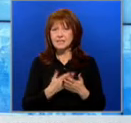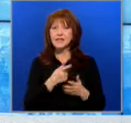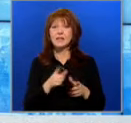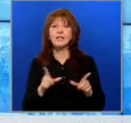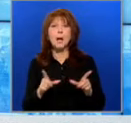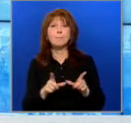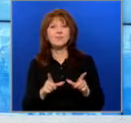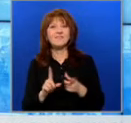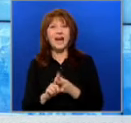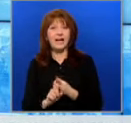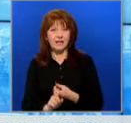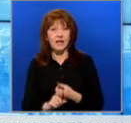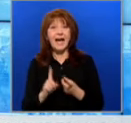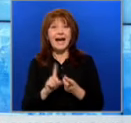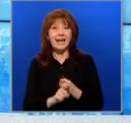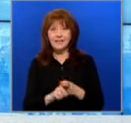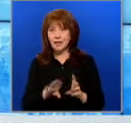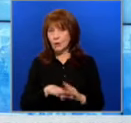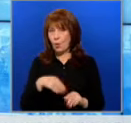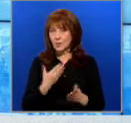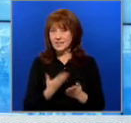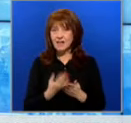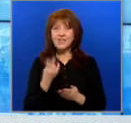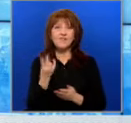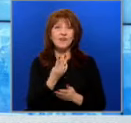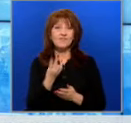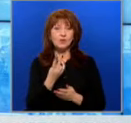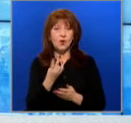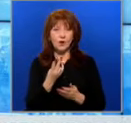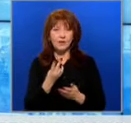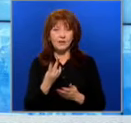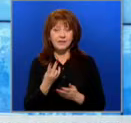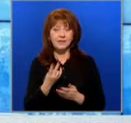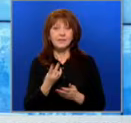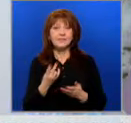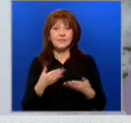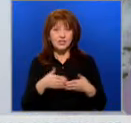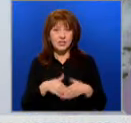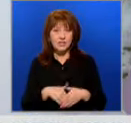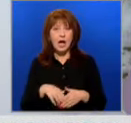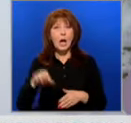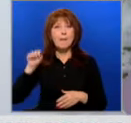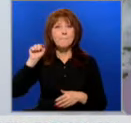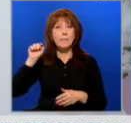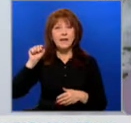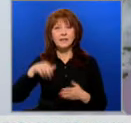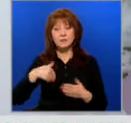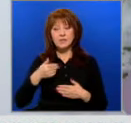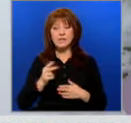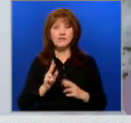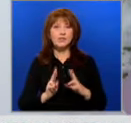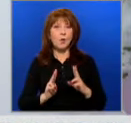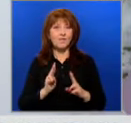Мустафа Карадая. Карадая подаде оставка във вторник вече вчера, а партията до следващата конференция